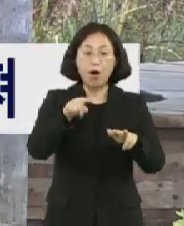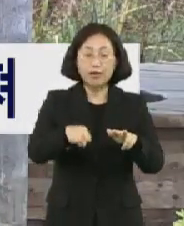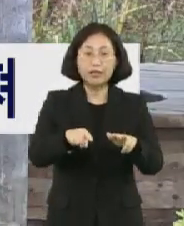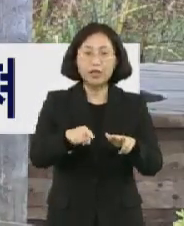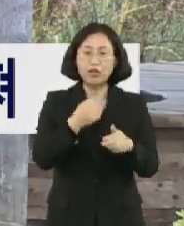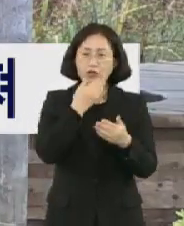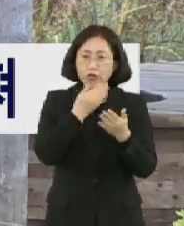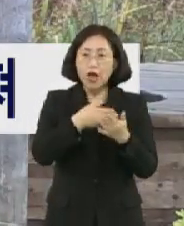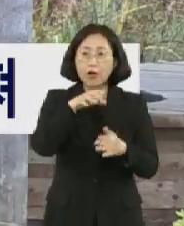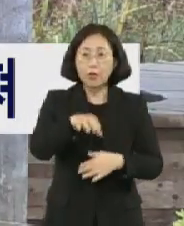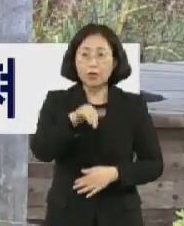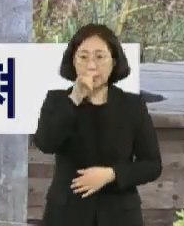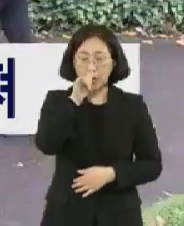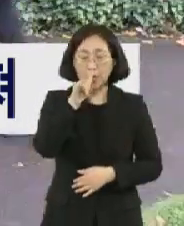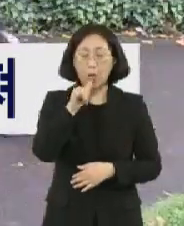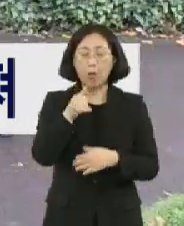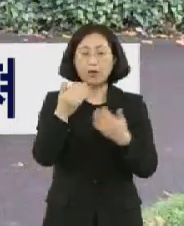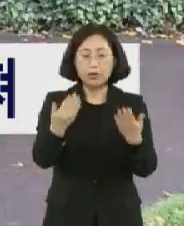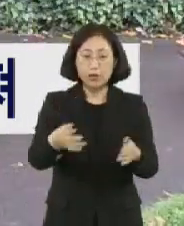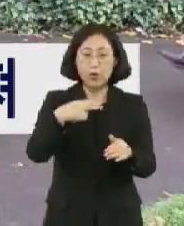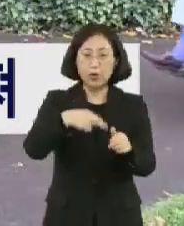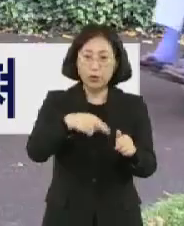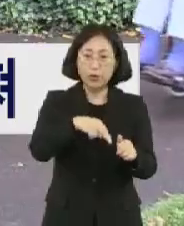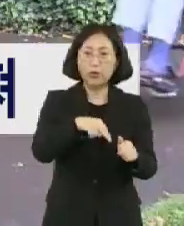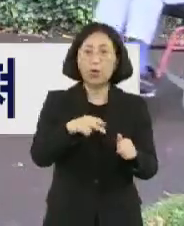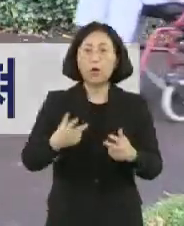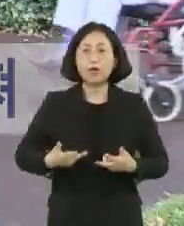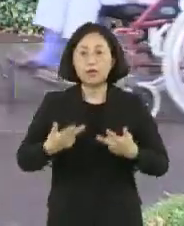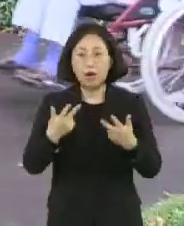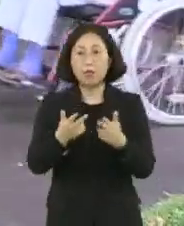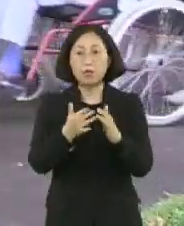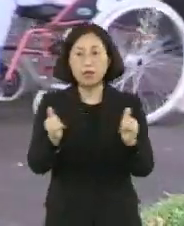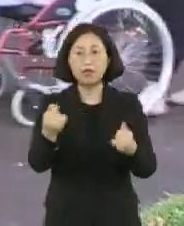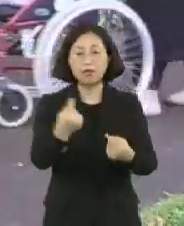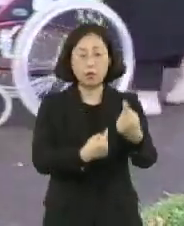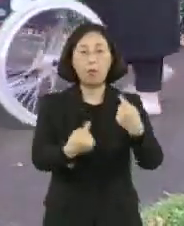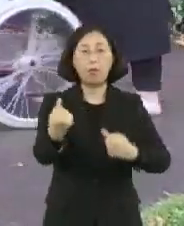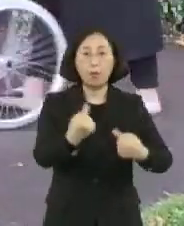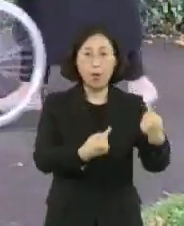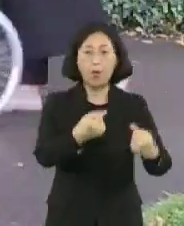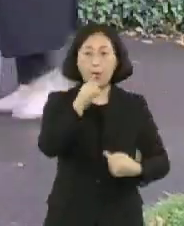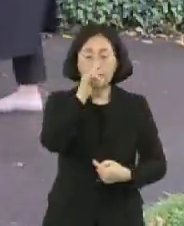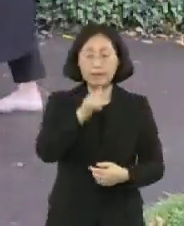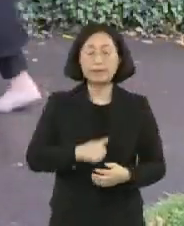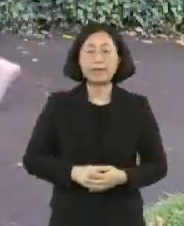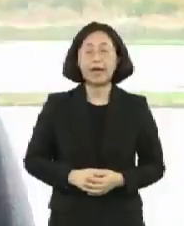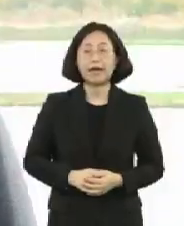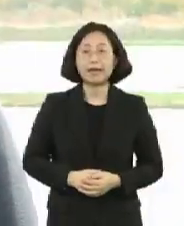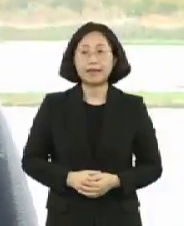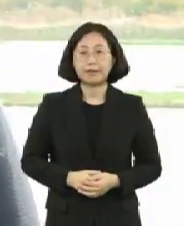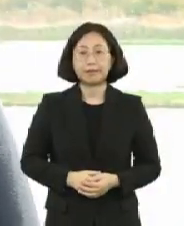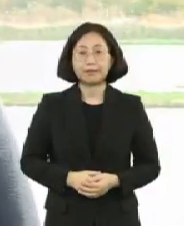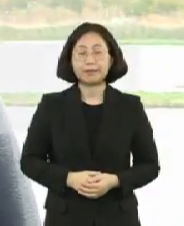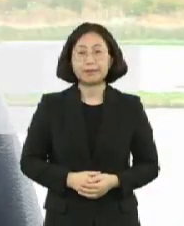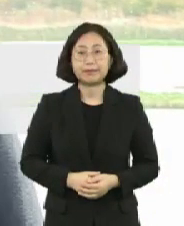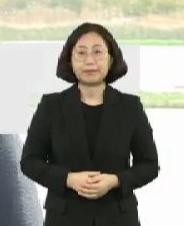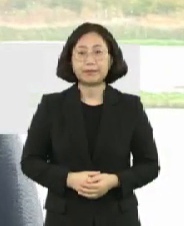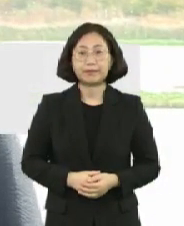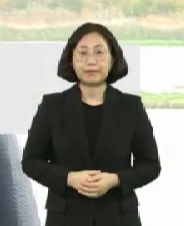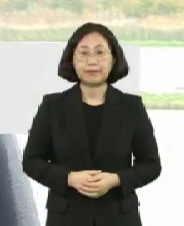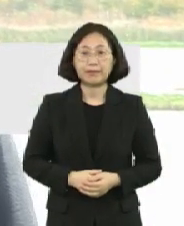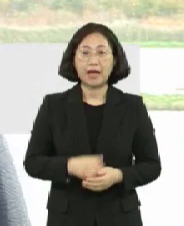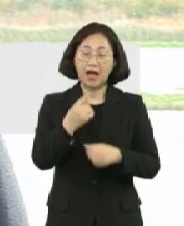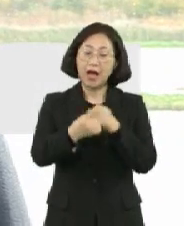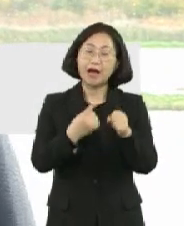시민들은 휴식과 교육을 위해, 노인들은 자원봉사를 위해 이곳을 찾고 있습니다. On average, 200,000 visitors